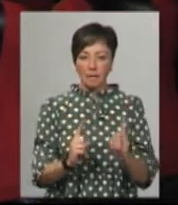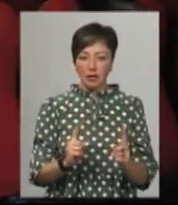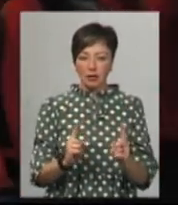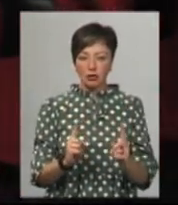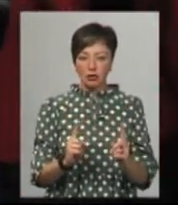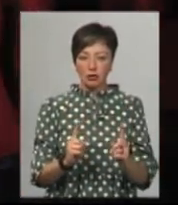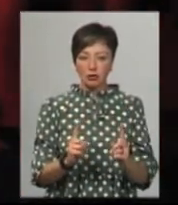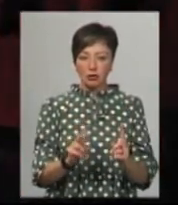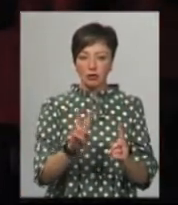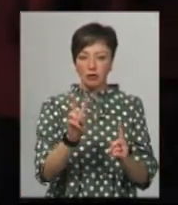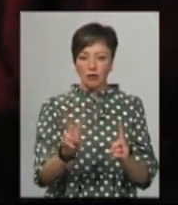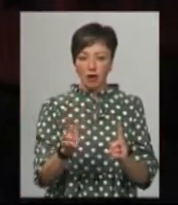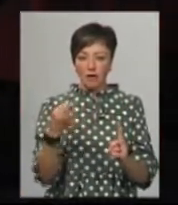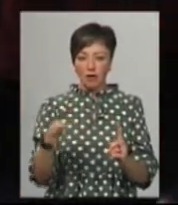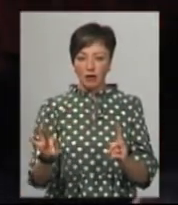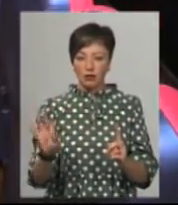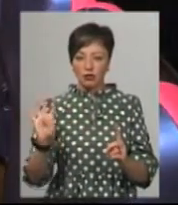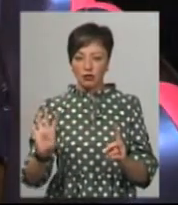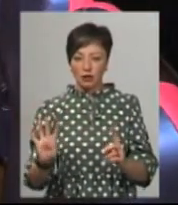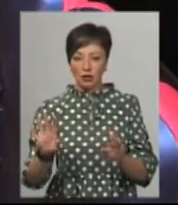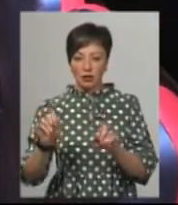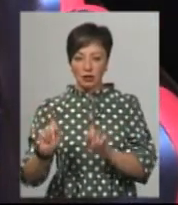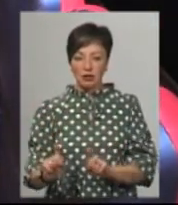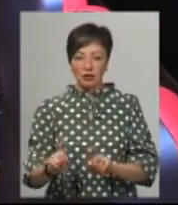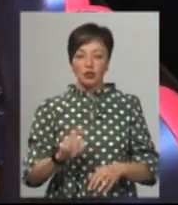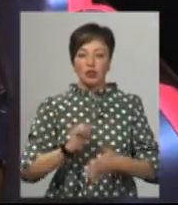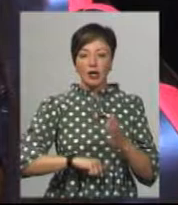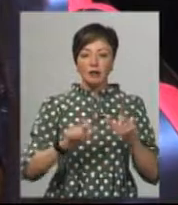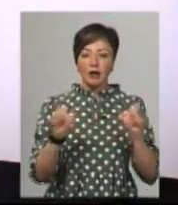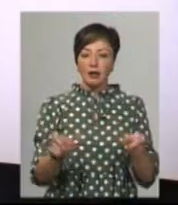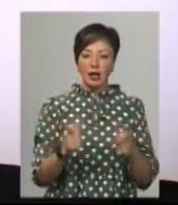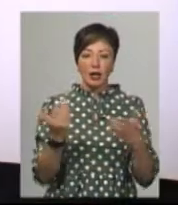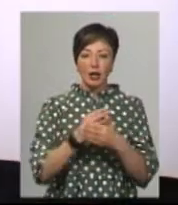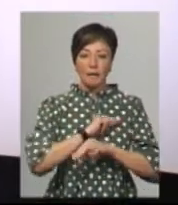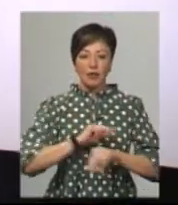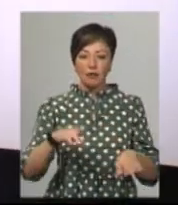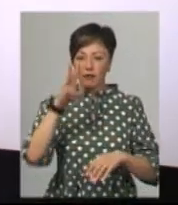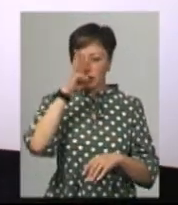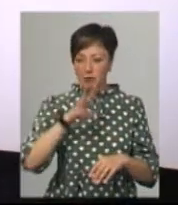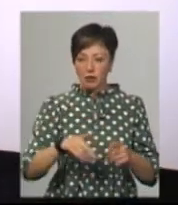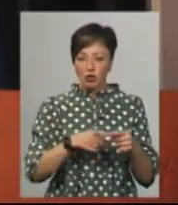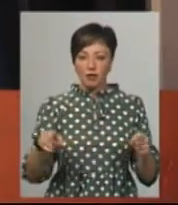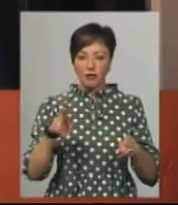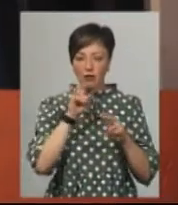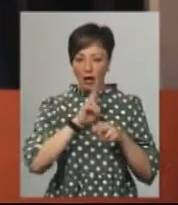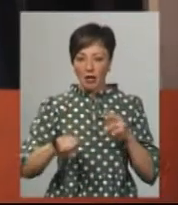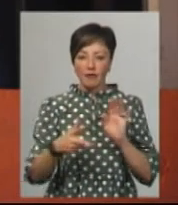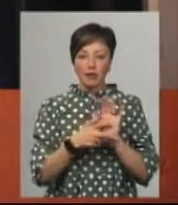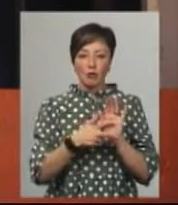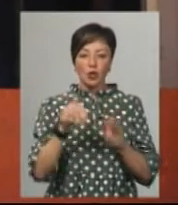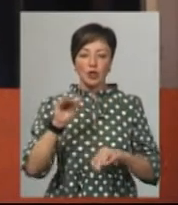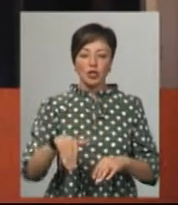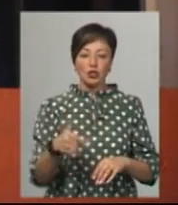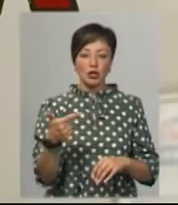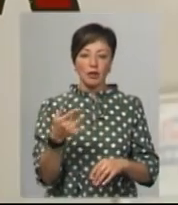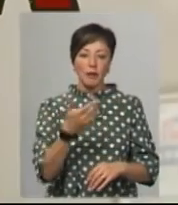крісло, потім 2 вільних, четверте крісло. Через карантин кінотеатр не працював 3 місяці. За цей час втратили 800 тисяч гривень